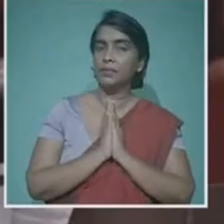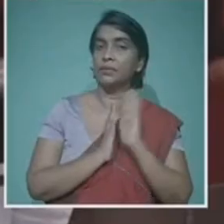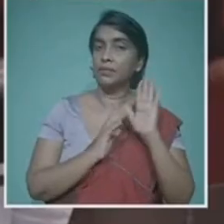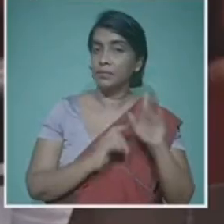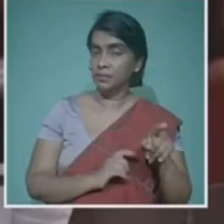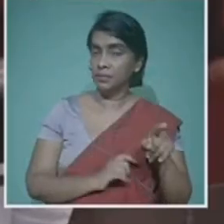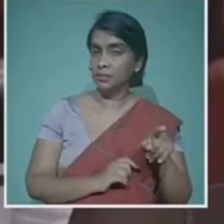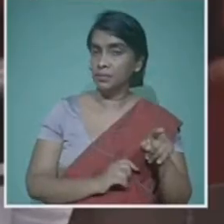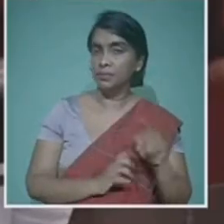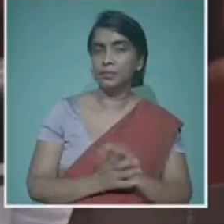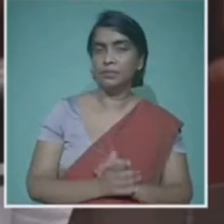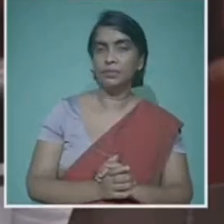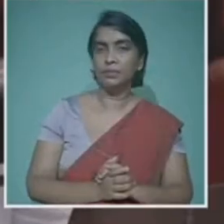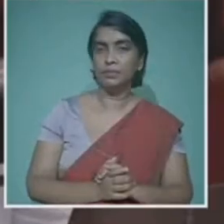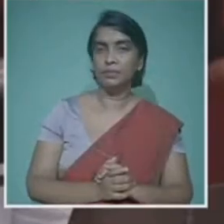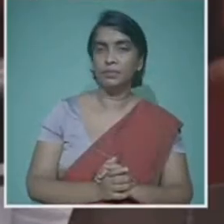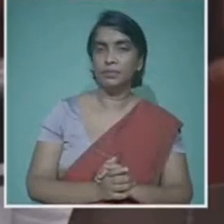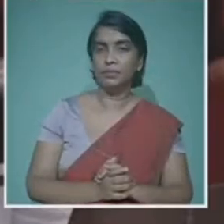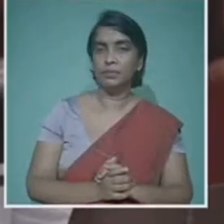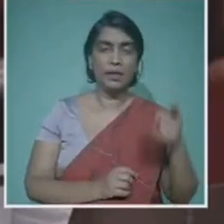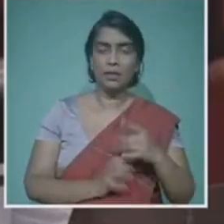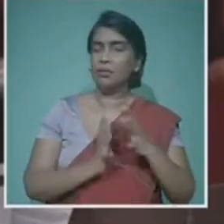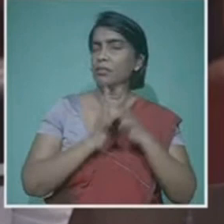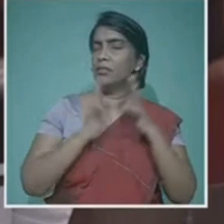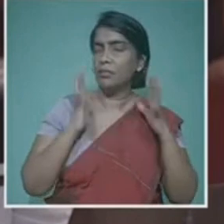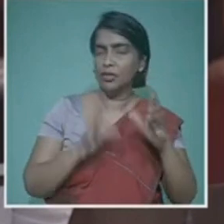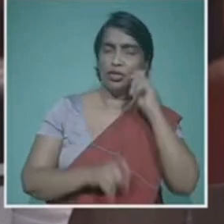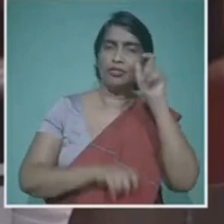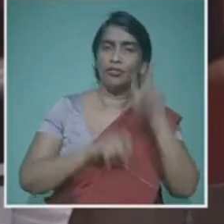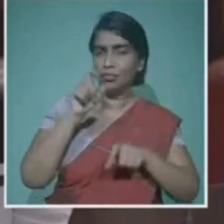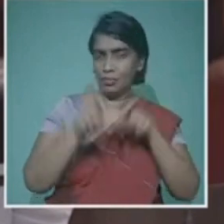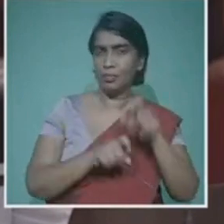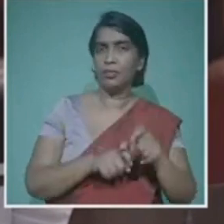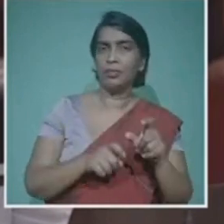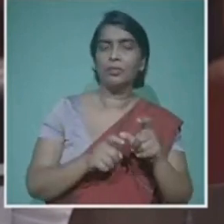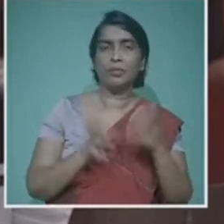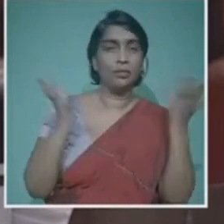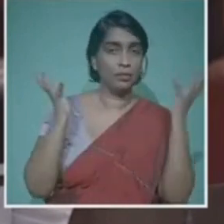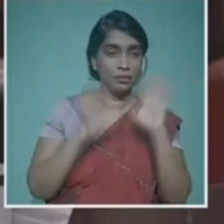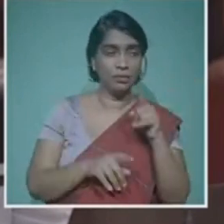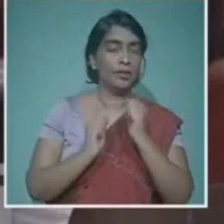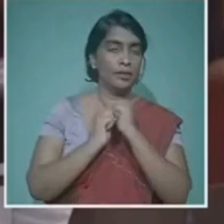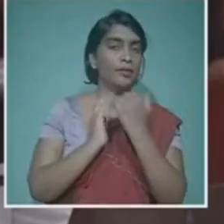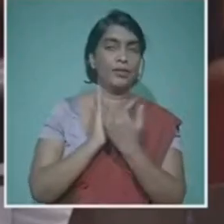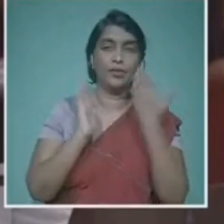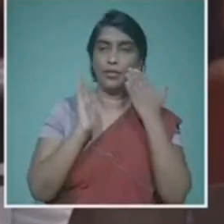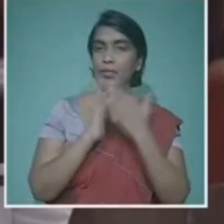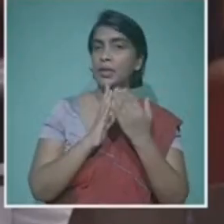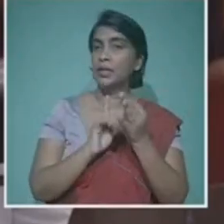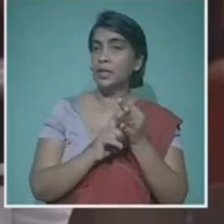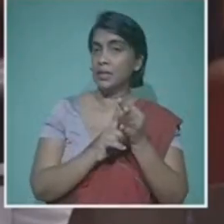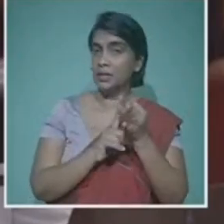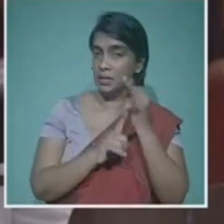நிகழ்வுகள் பெரும் வெள்ள மக்கள் வெள்ளத்திலே நிறைவேறியது. இதற்கு ஒரு நல்லின சமிஞ்சையாக ஜனாதிபதி அவர்கள் செயல்பட்டது